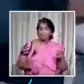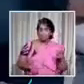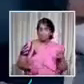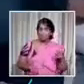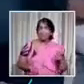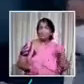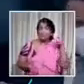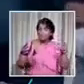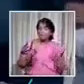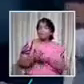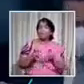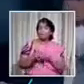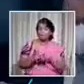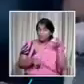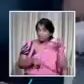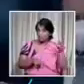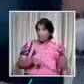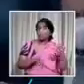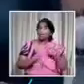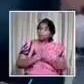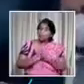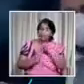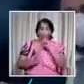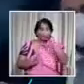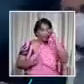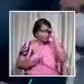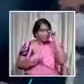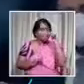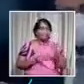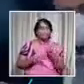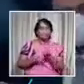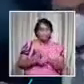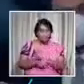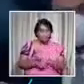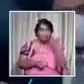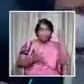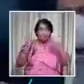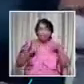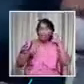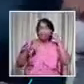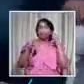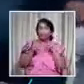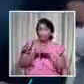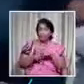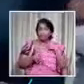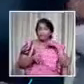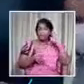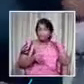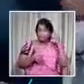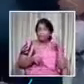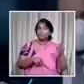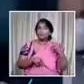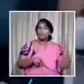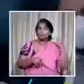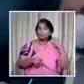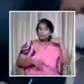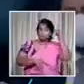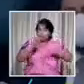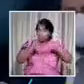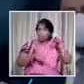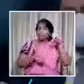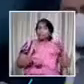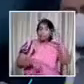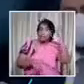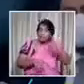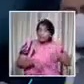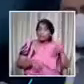කෙරුවා ඒ වගේම තමයි කරු කතානායකතුමනි කොවිඩ් මරණ සම්බන්ධව විශේෂයෙන්ම මුස්ලිම් ජාතිකයින්ගේ